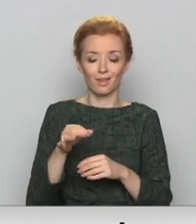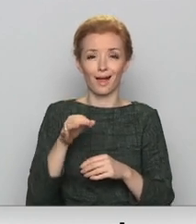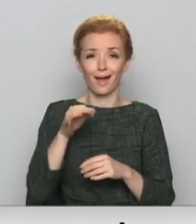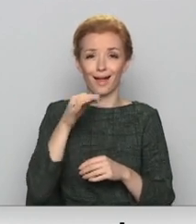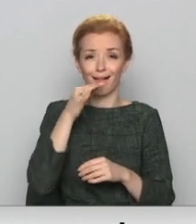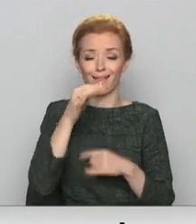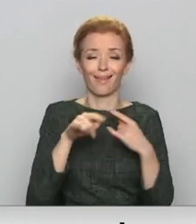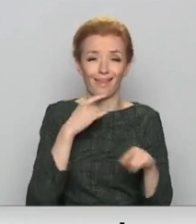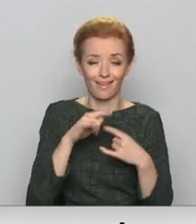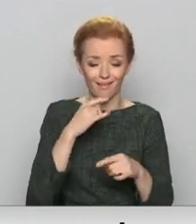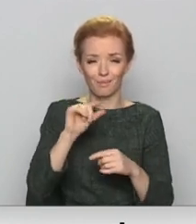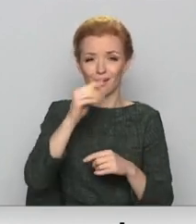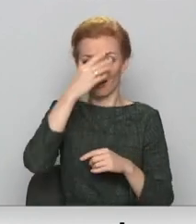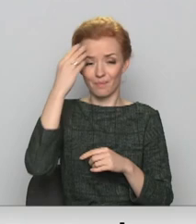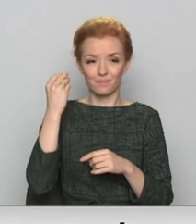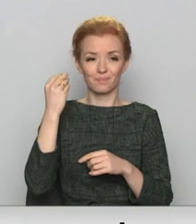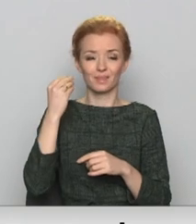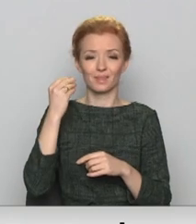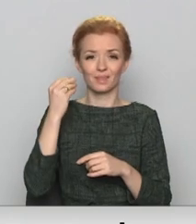grūti atcerēties.